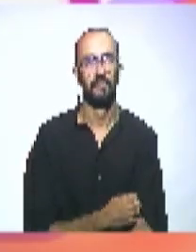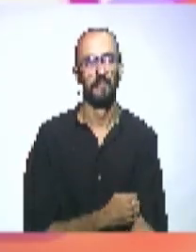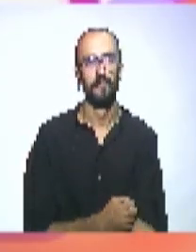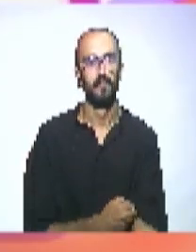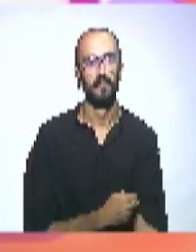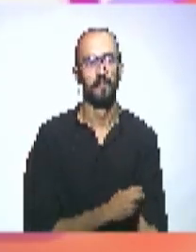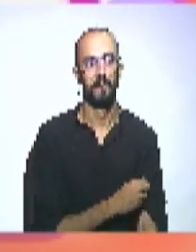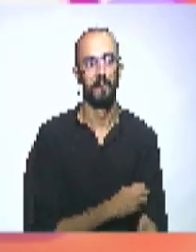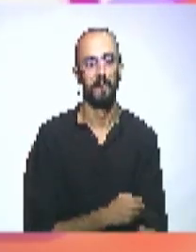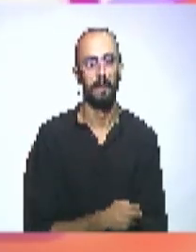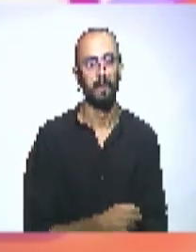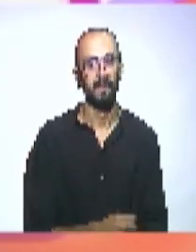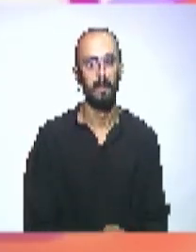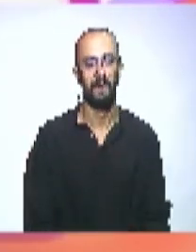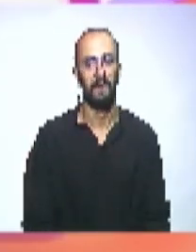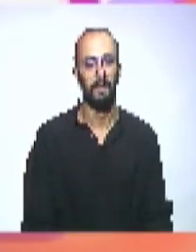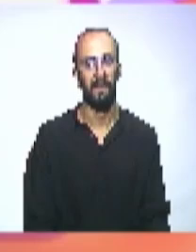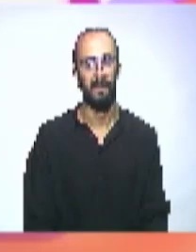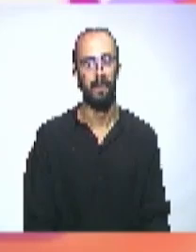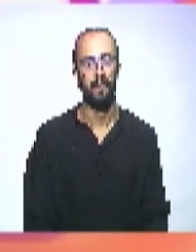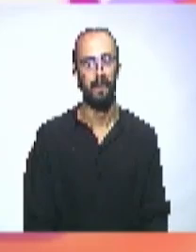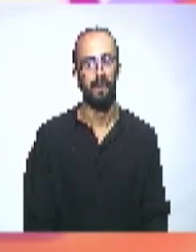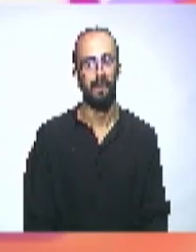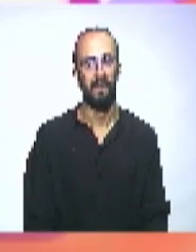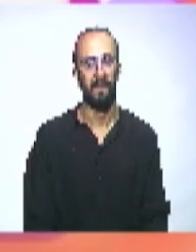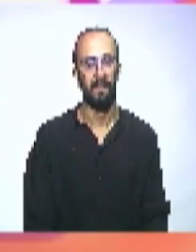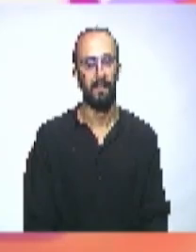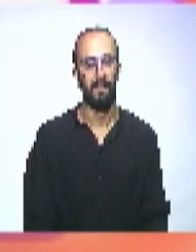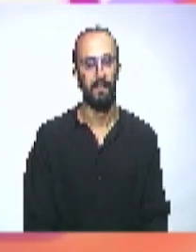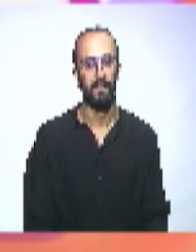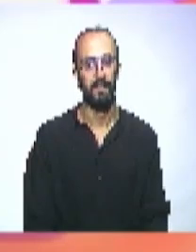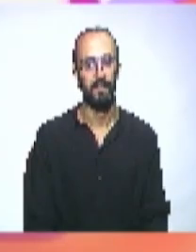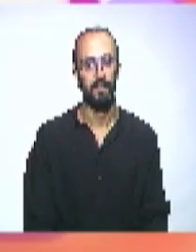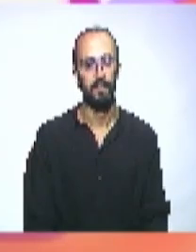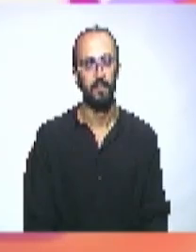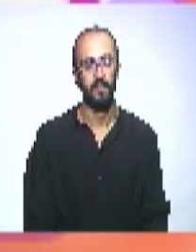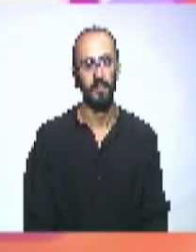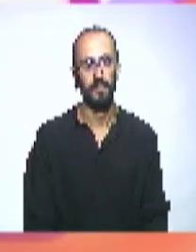بيضات عشان البيض ده حجمه صغير.